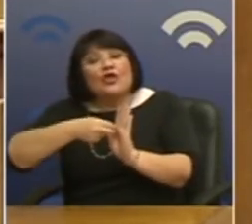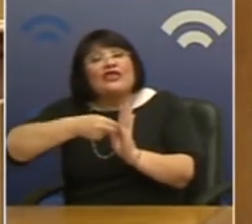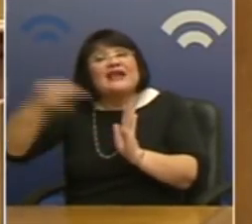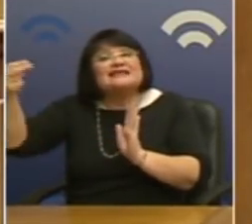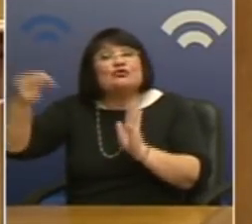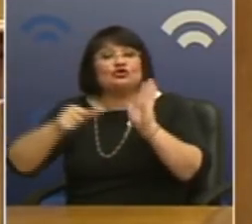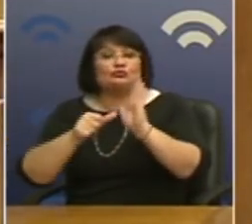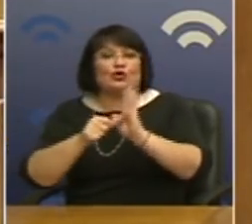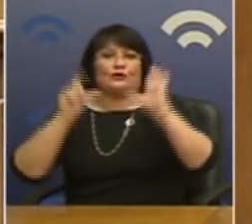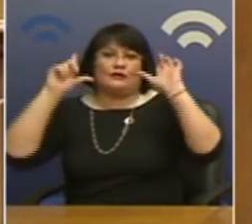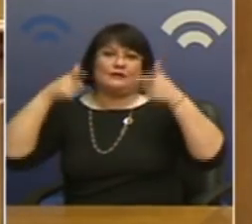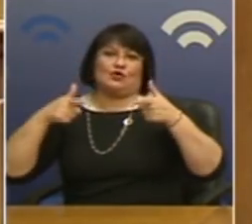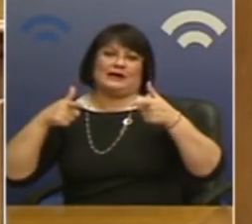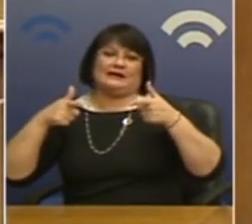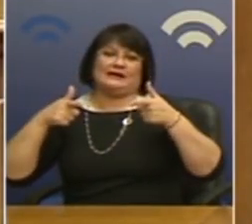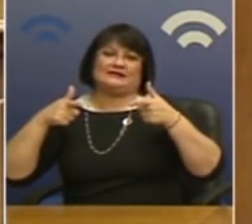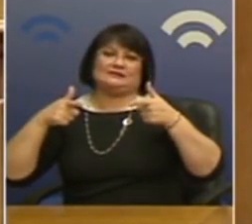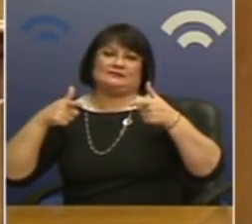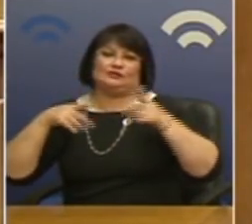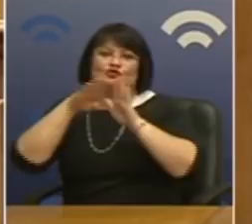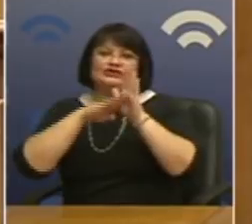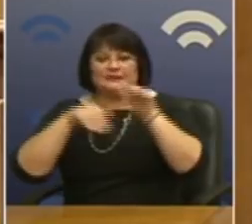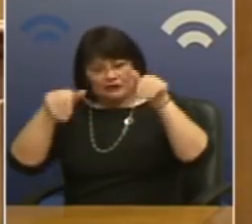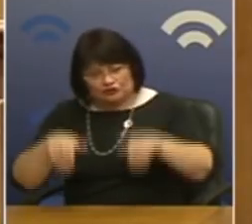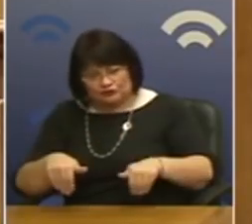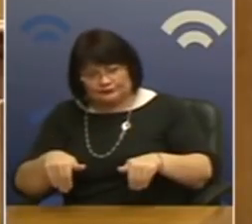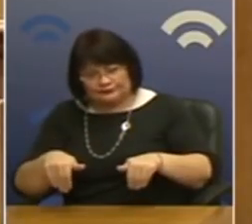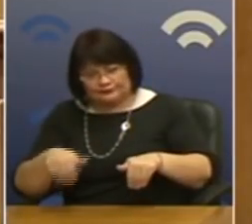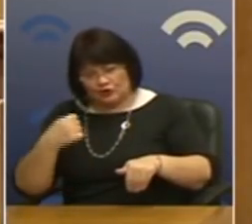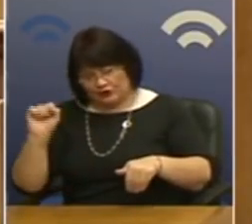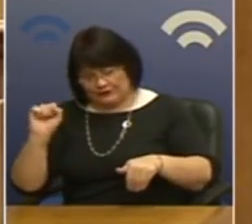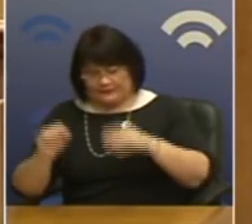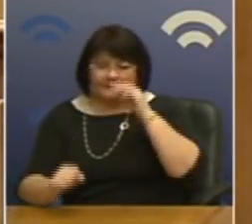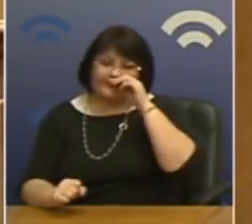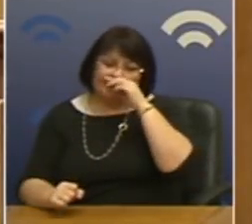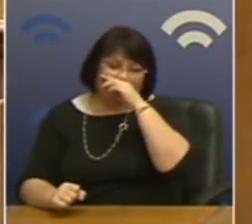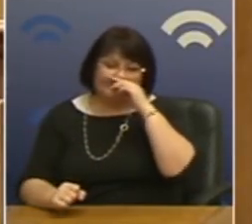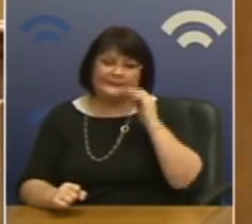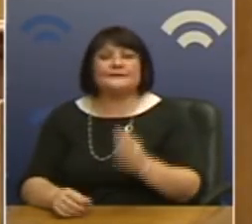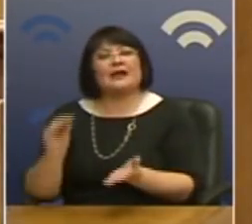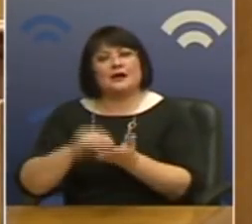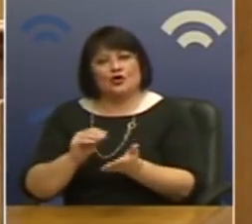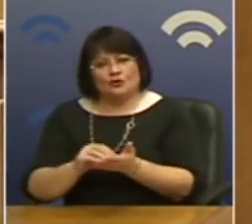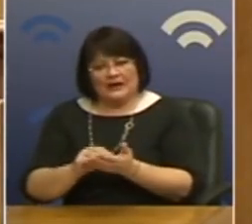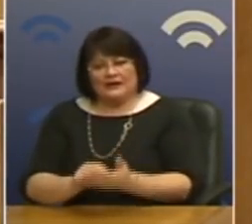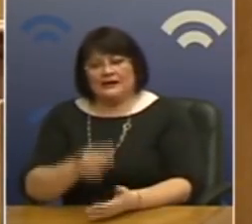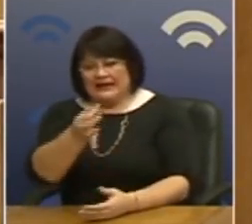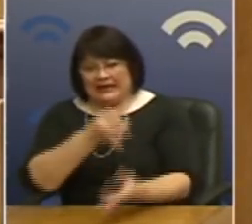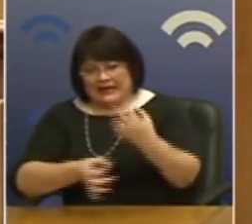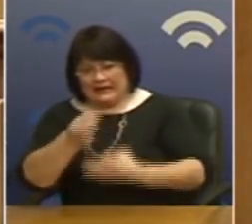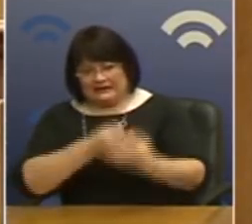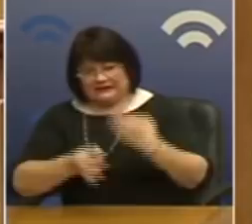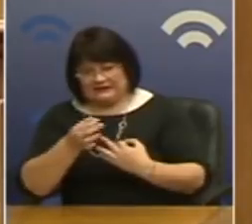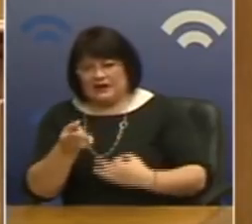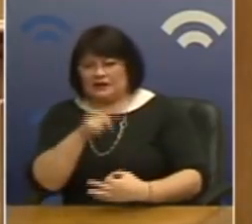το πλαίσιο του υπάρχοντος συστήματος. Επίσης, κυρίες και κύριοι, ισχυρίζεστε ότι άλλος